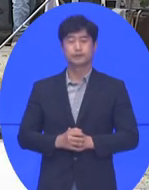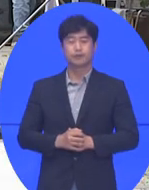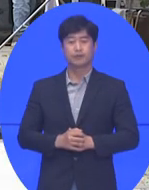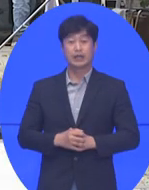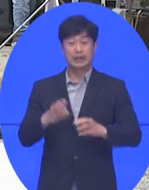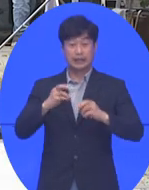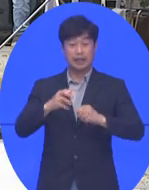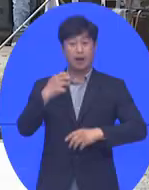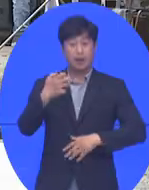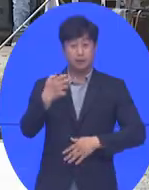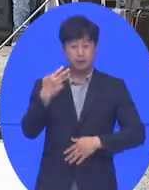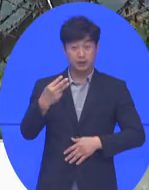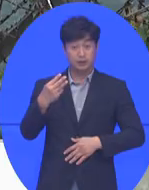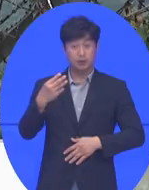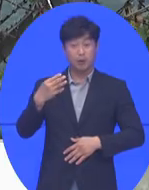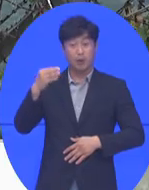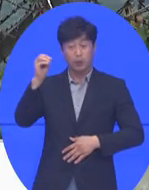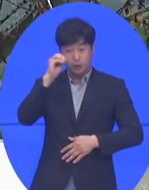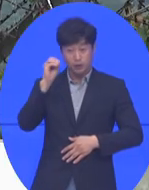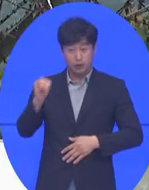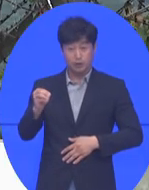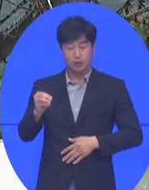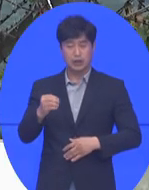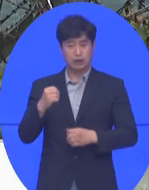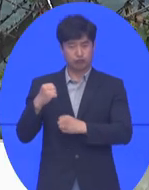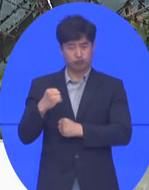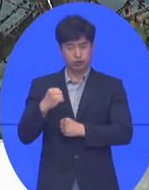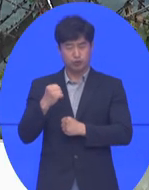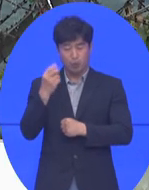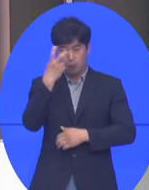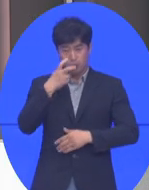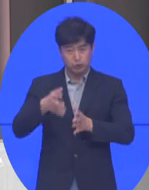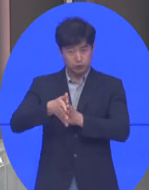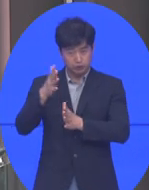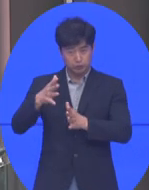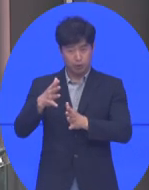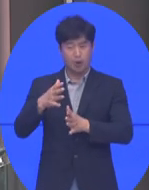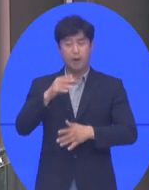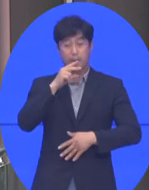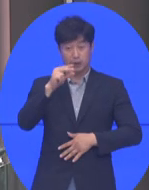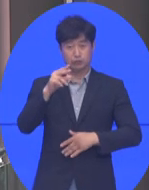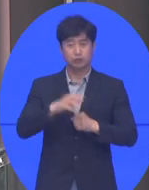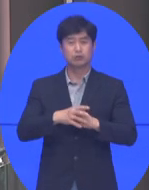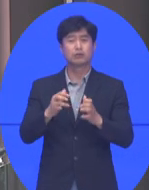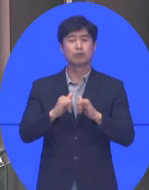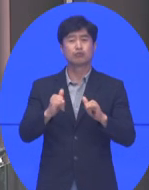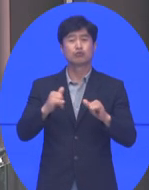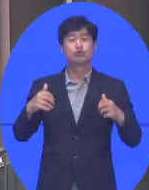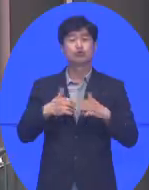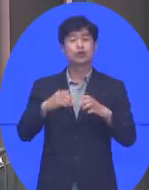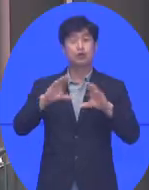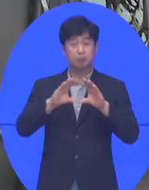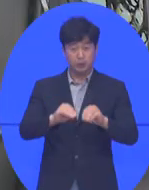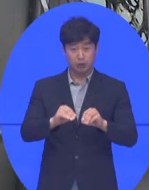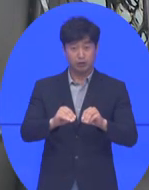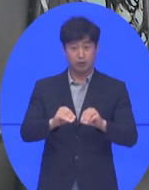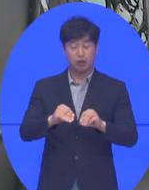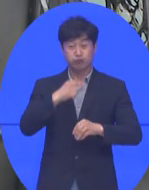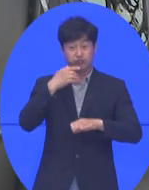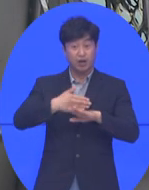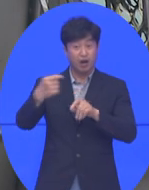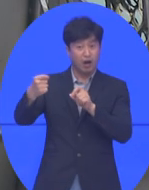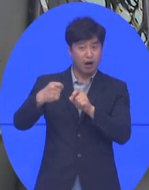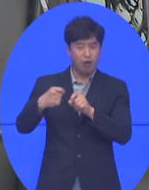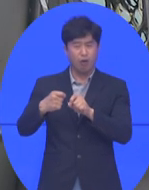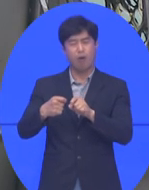면적의 88.4%가 군사시설 보호구역으로 묶여있는 파주시. 주민들에게는 정전 70년 동안 접경지역에 살고 있다는